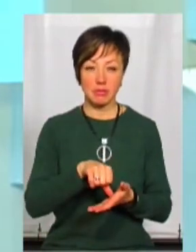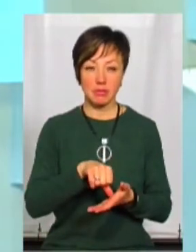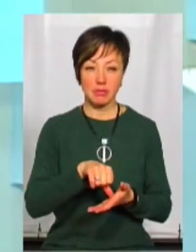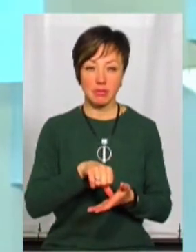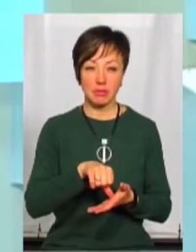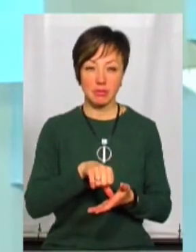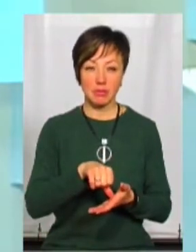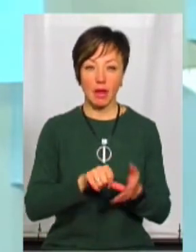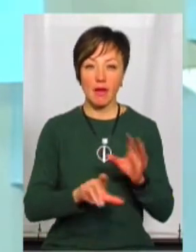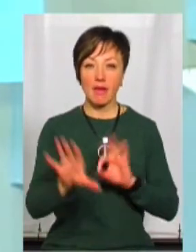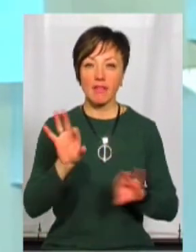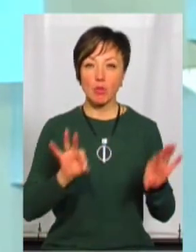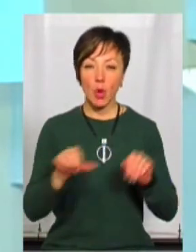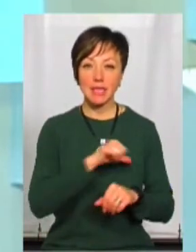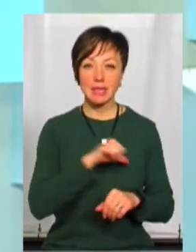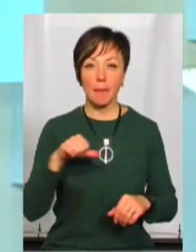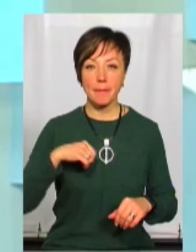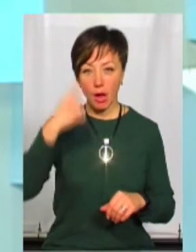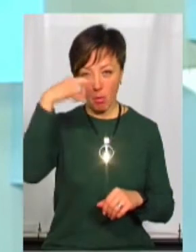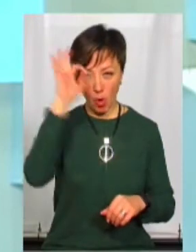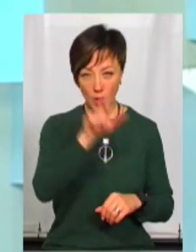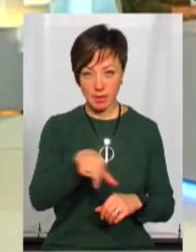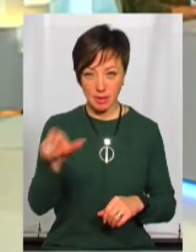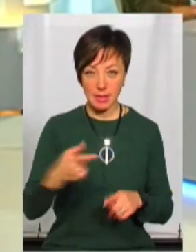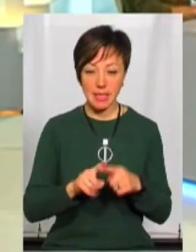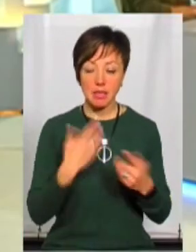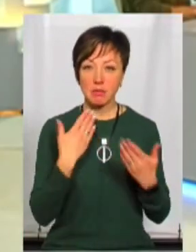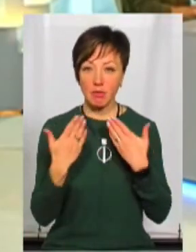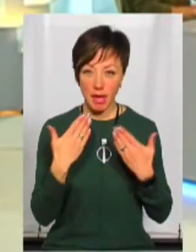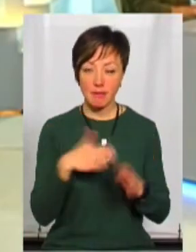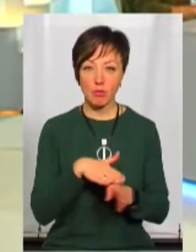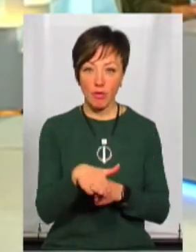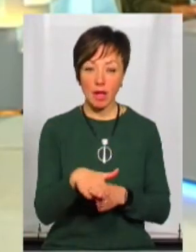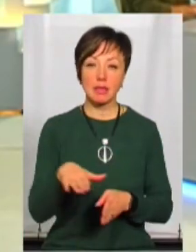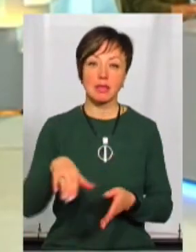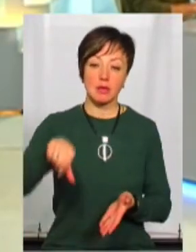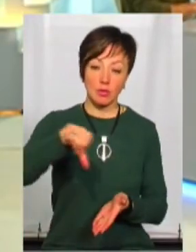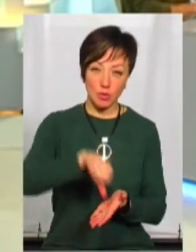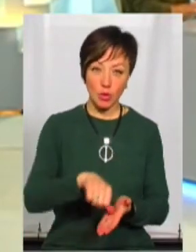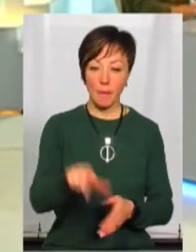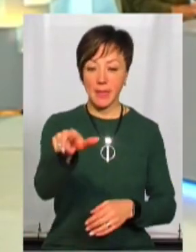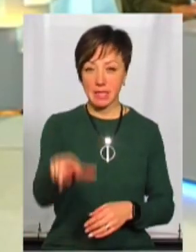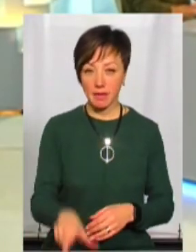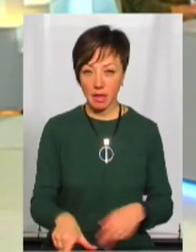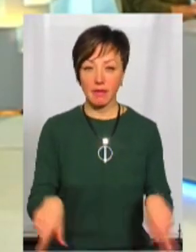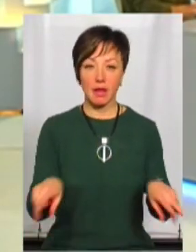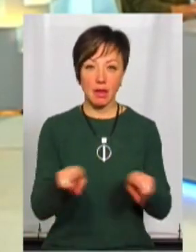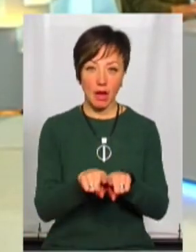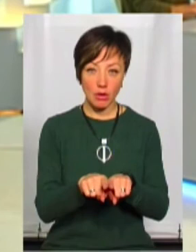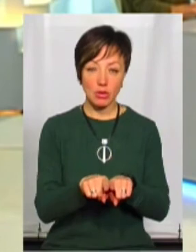беруть участь у відборі самих поліцейських офіцерів громад. Оця співбесіда відбувається за присутності представників також